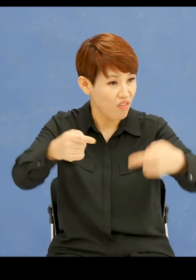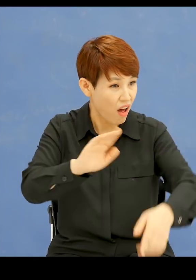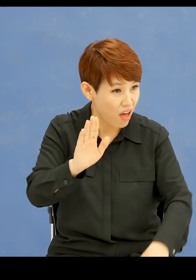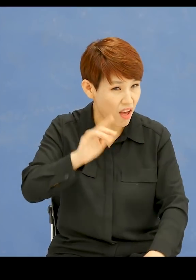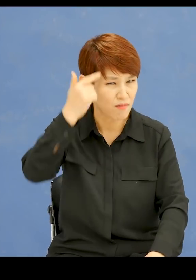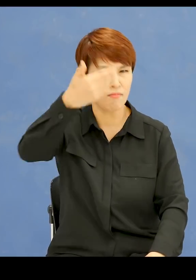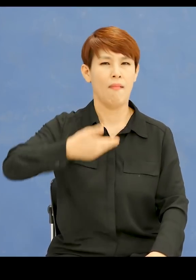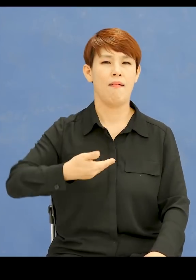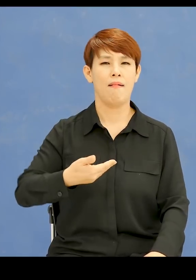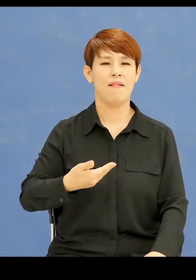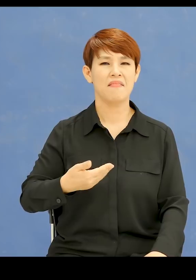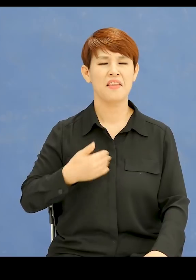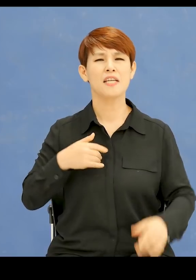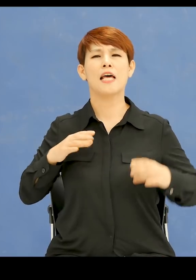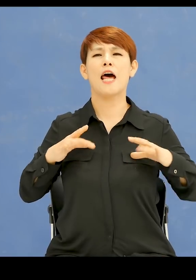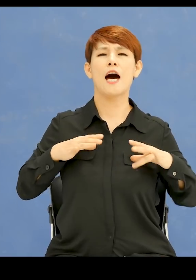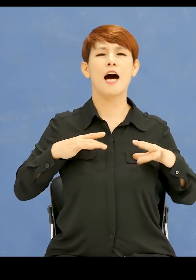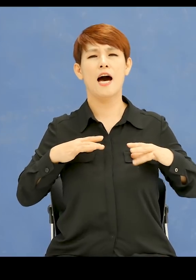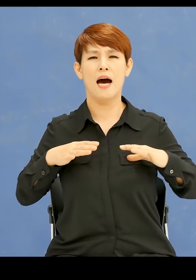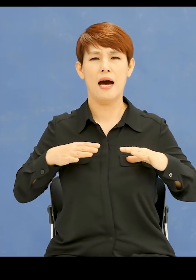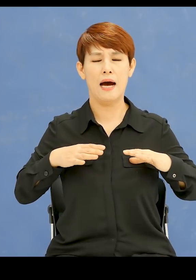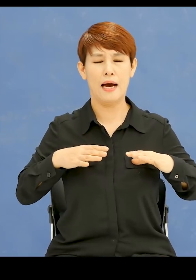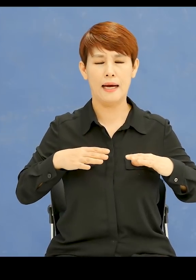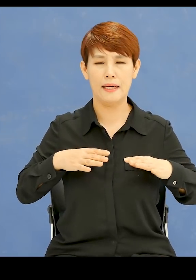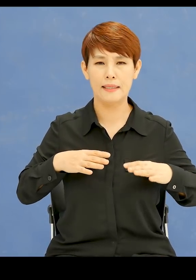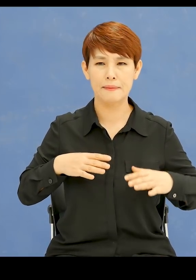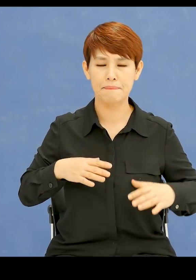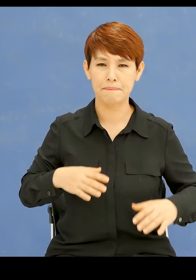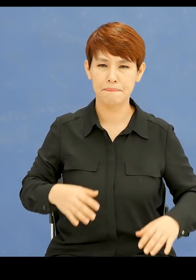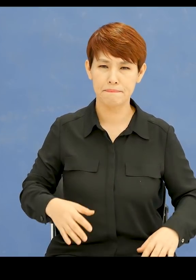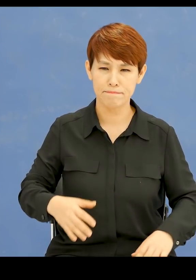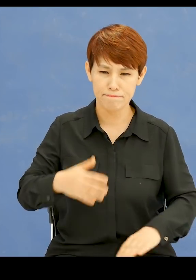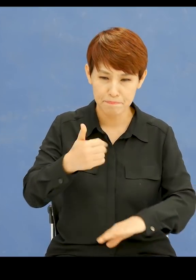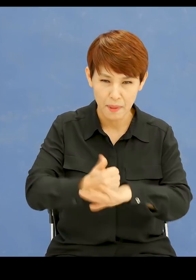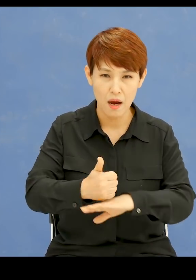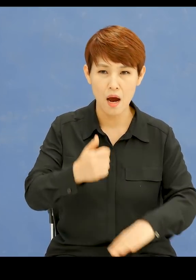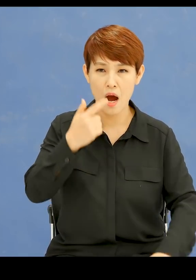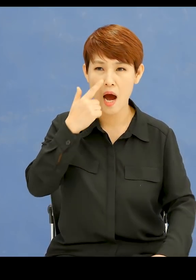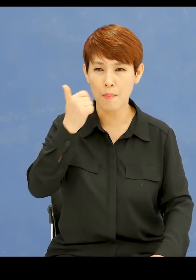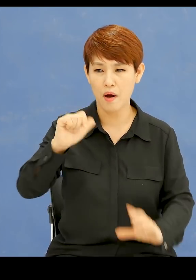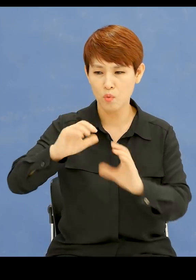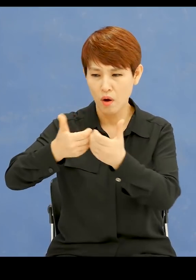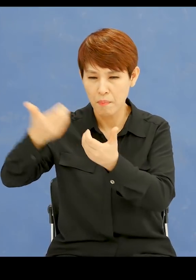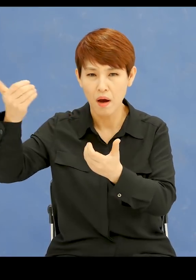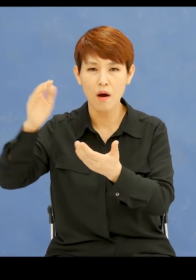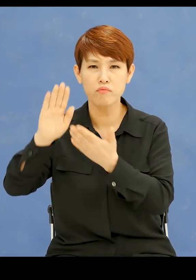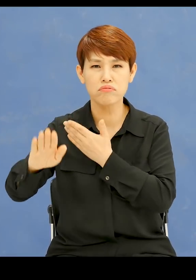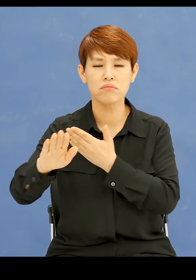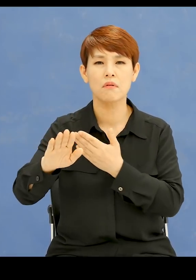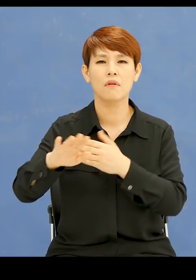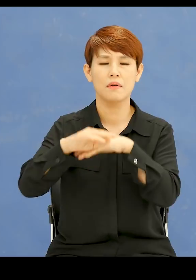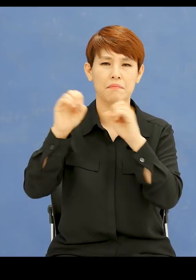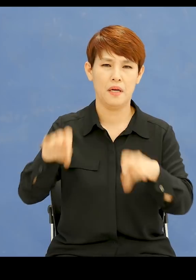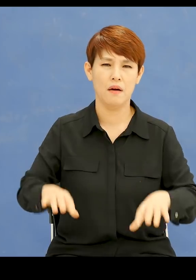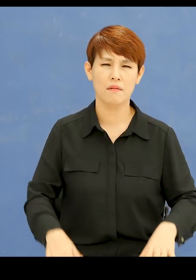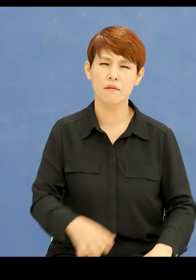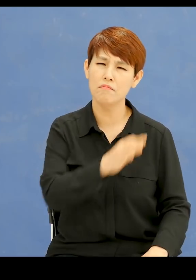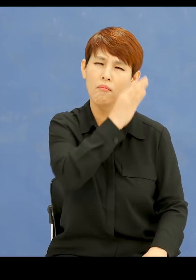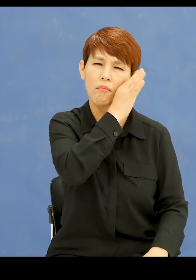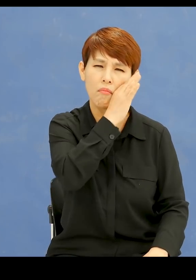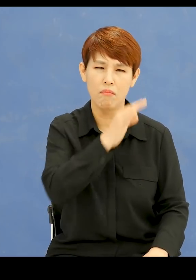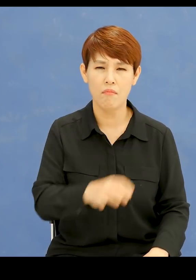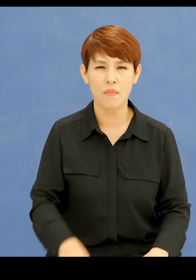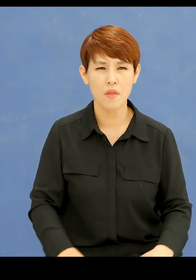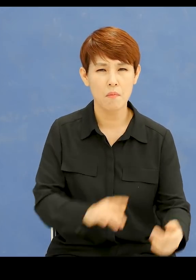막 엄청 자랑하고 다녔는데 그러니까 아버지가 돌아가시고 나니까 이제 어린 마음에 창피하잖아요.